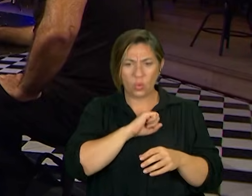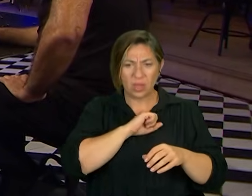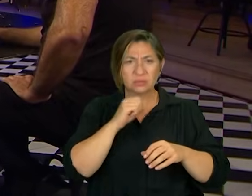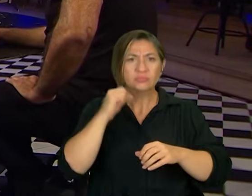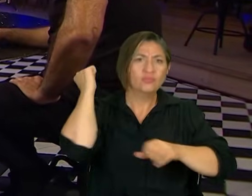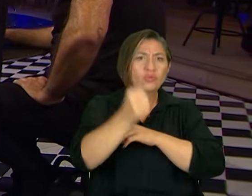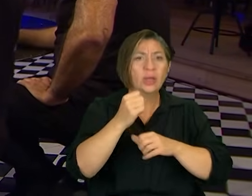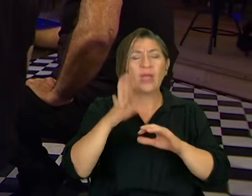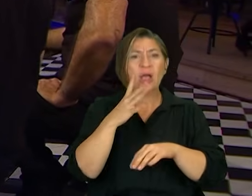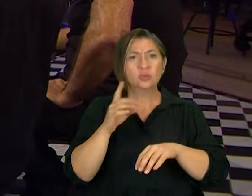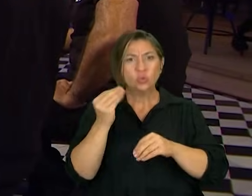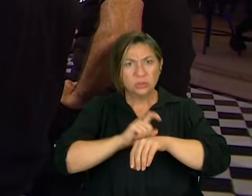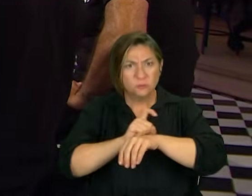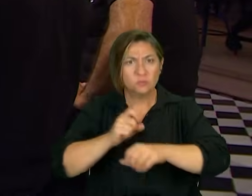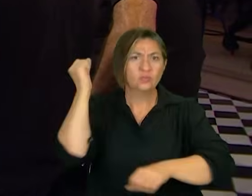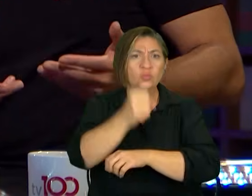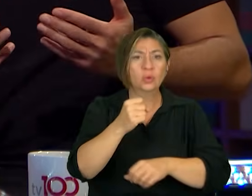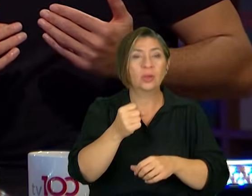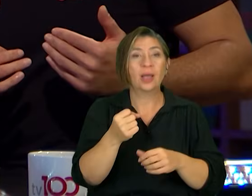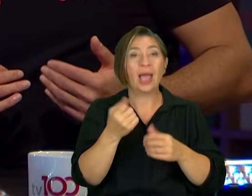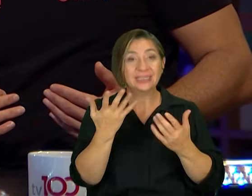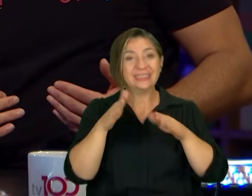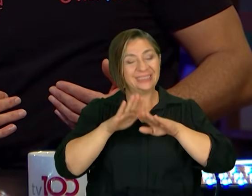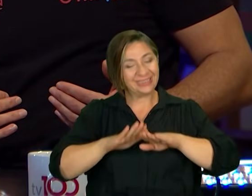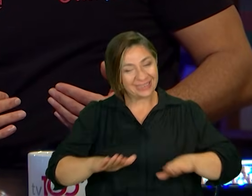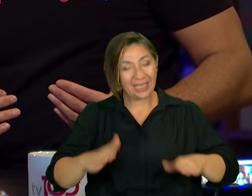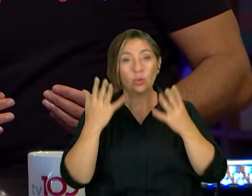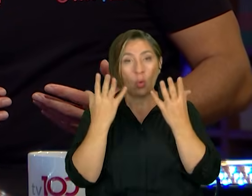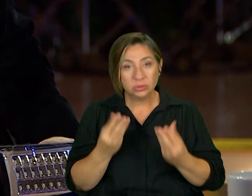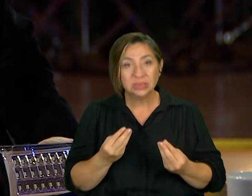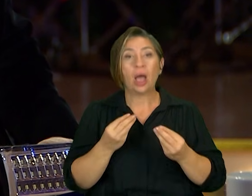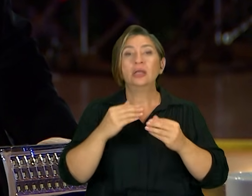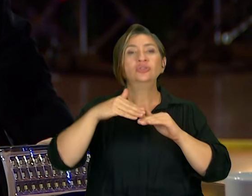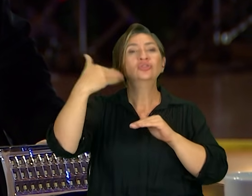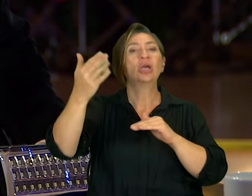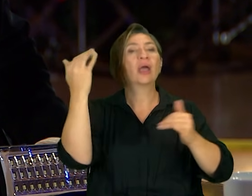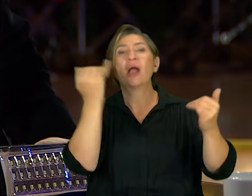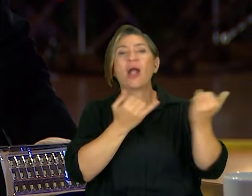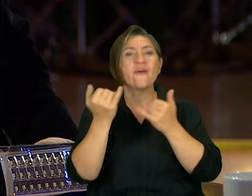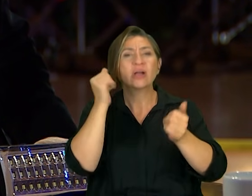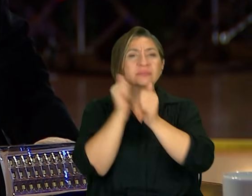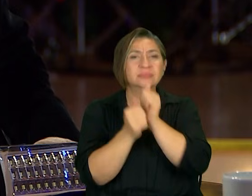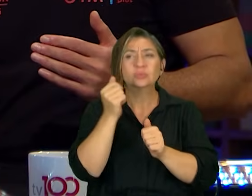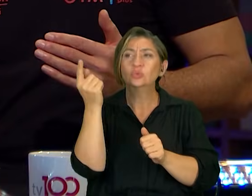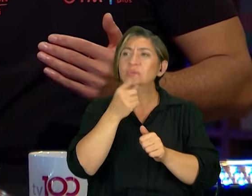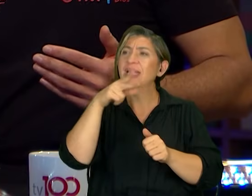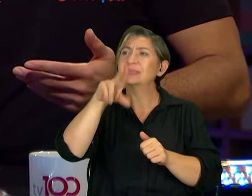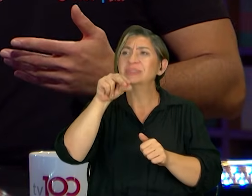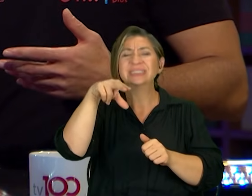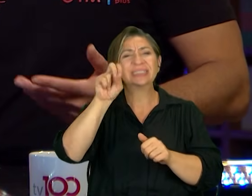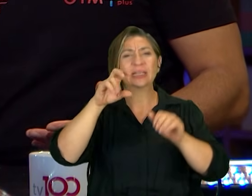birbirlerine vuruyorlar ya da aşırı öfkelenip vuruyorlar. Aslında evet. Sakinleşebilseler normalde dışarıdaki kavgaların bence